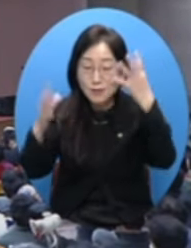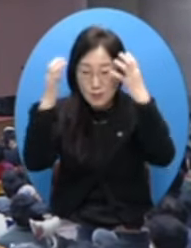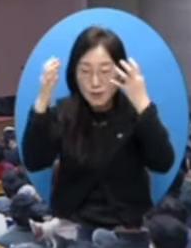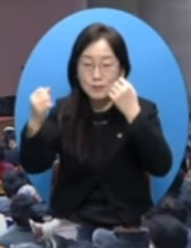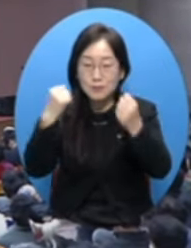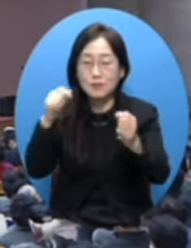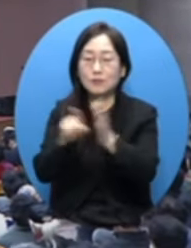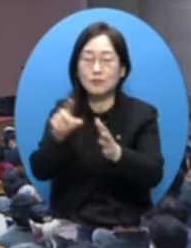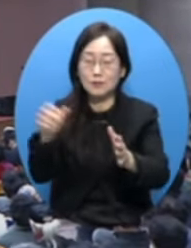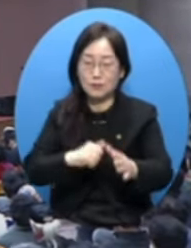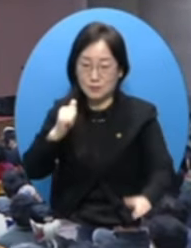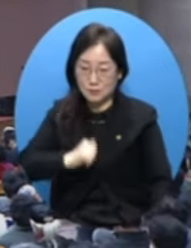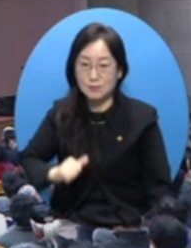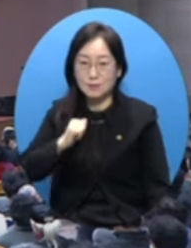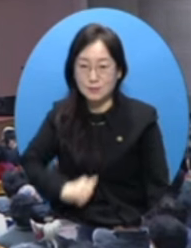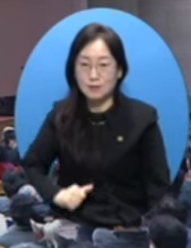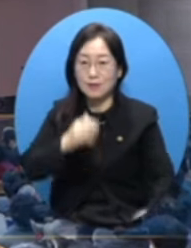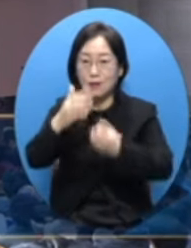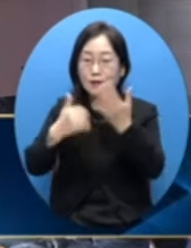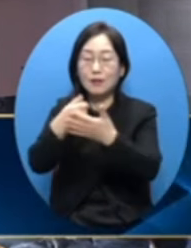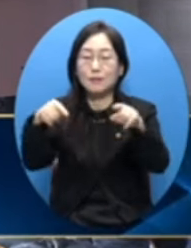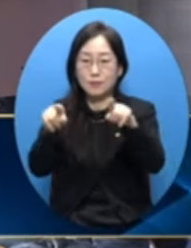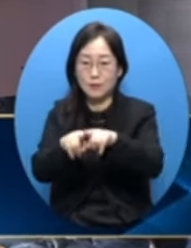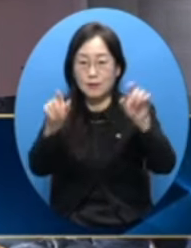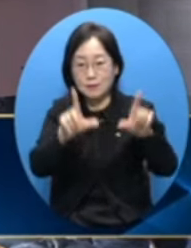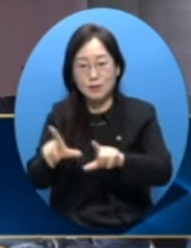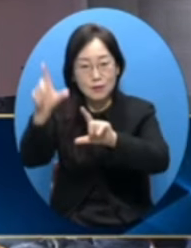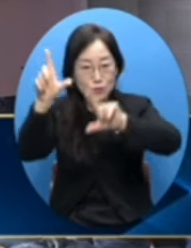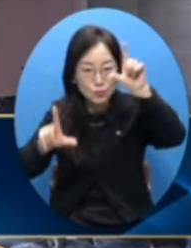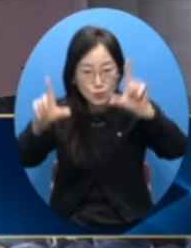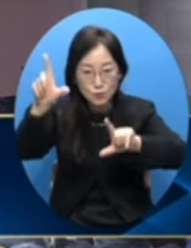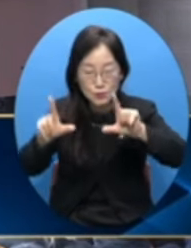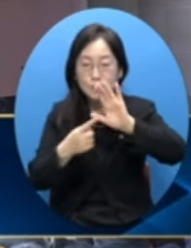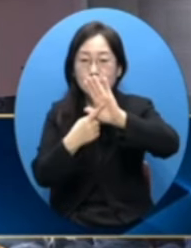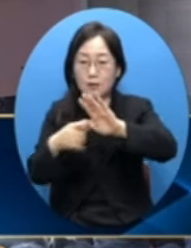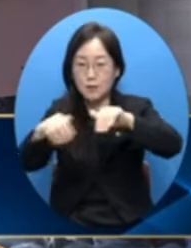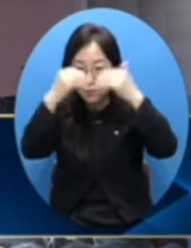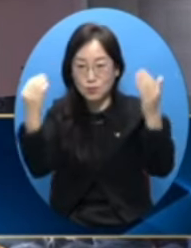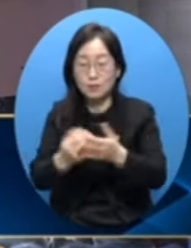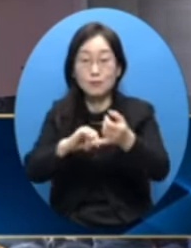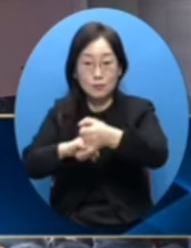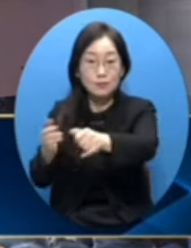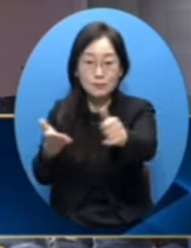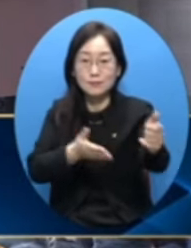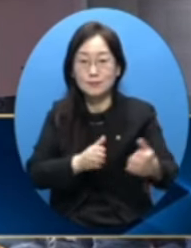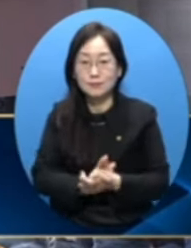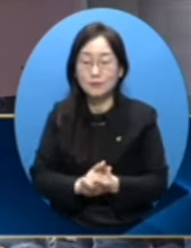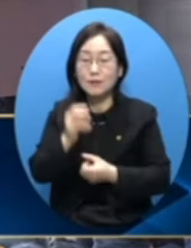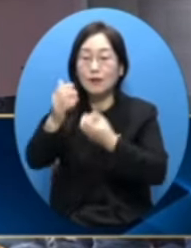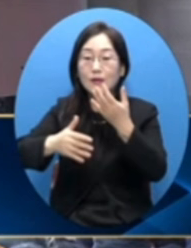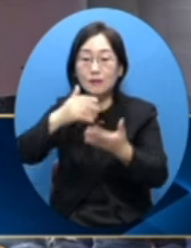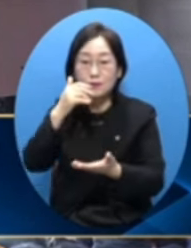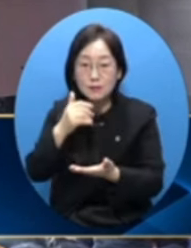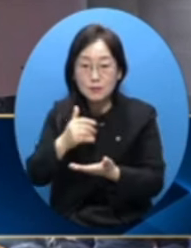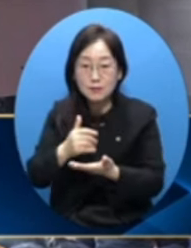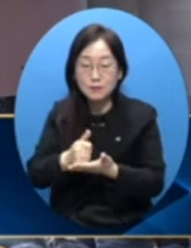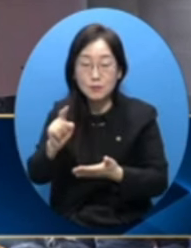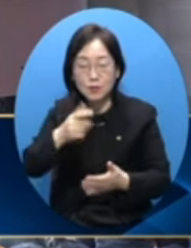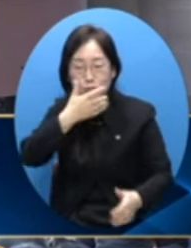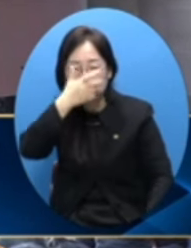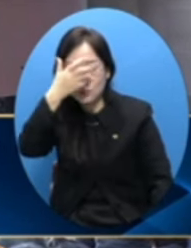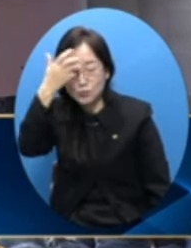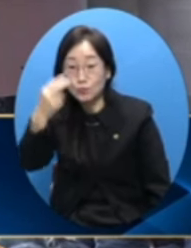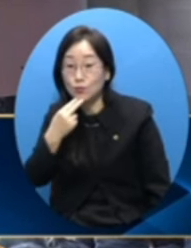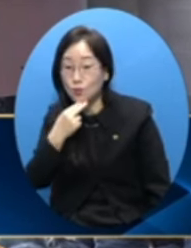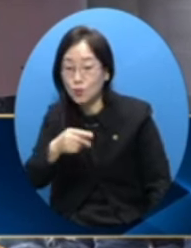믿음으로 인내하여서 하나님이 함께 하시는 사람의 모습으로 나타나는 우리 모두가 되어야 할 것입니다. 하나님은 꿈꾸는 요셉과